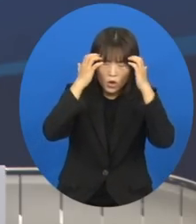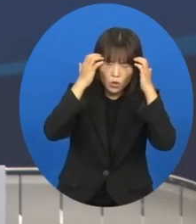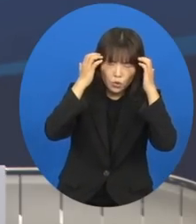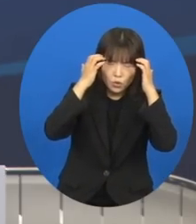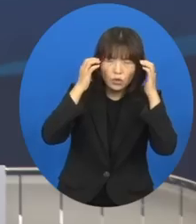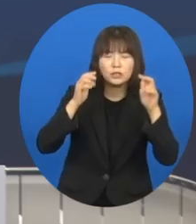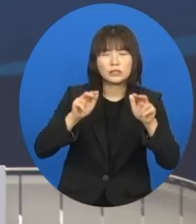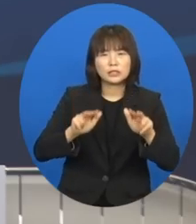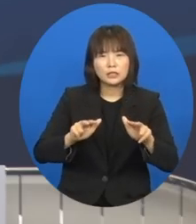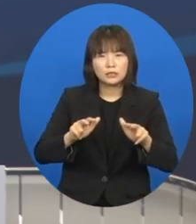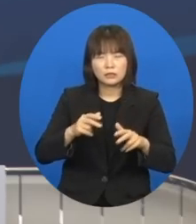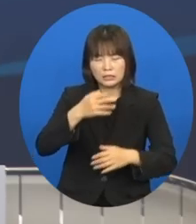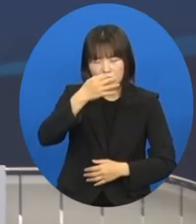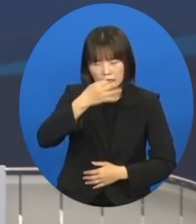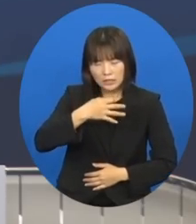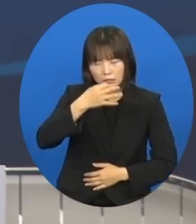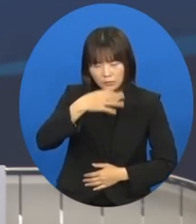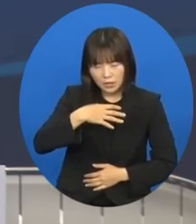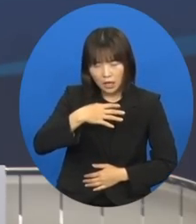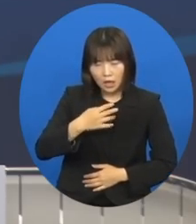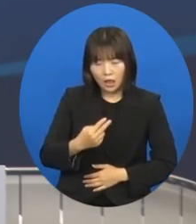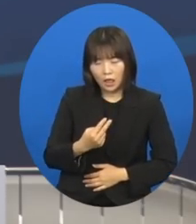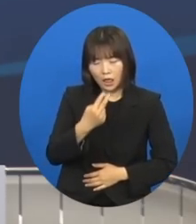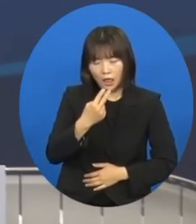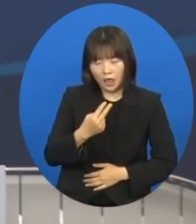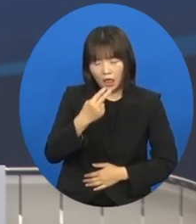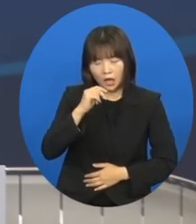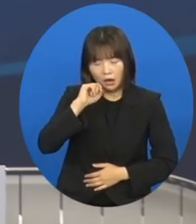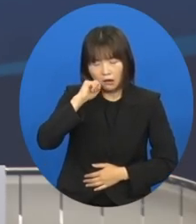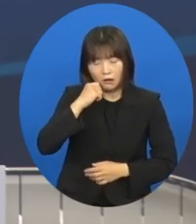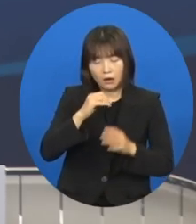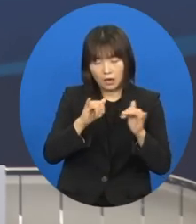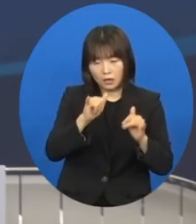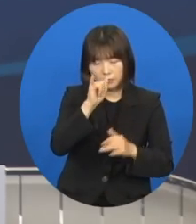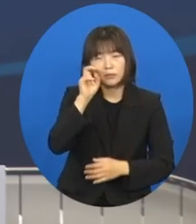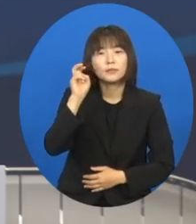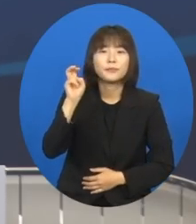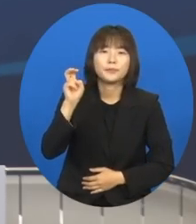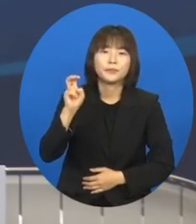지금 굉장히 힘들게, 숨쉬기도 힘들게 계시는 분들이 계실 거예요.